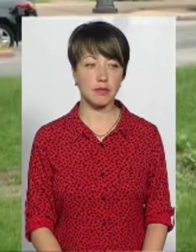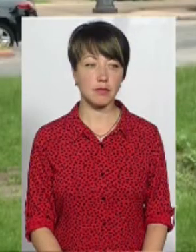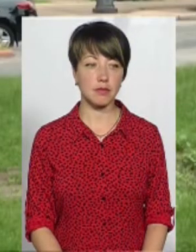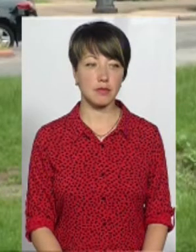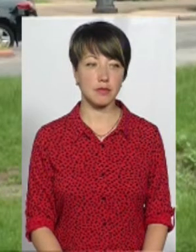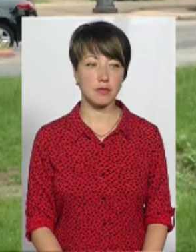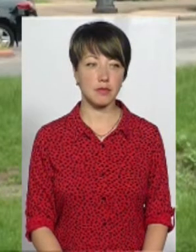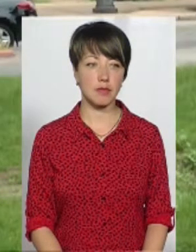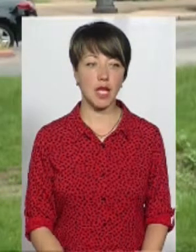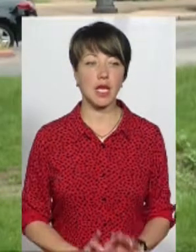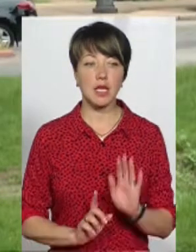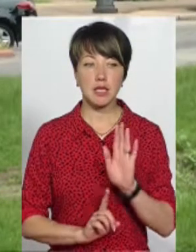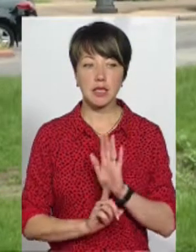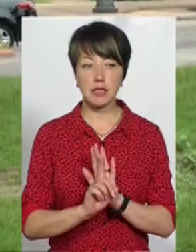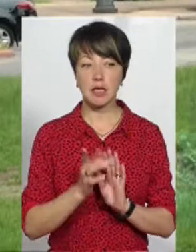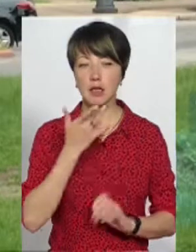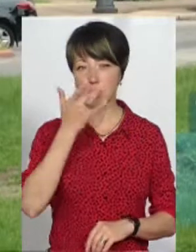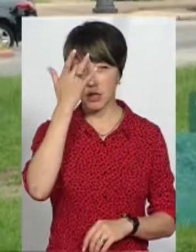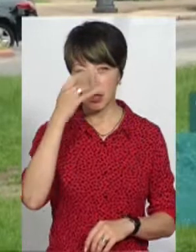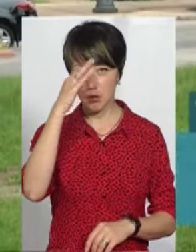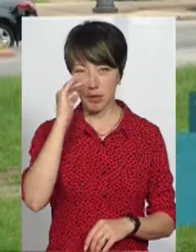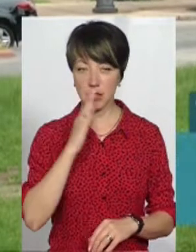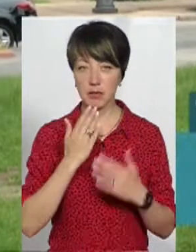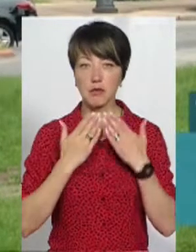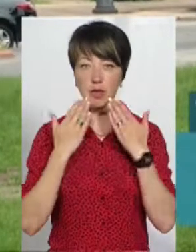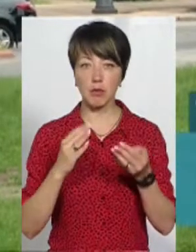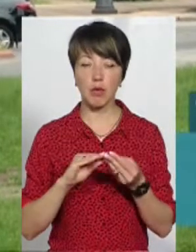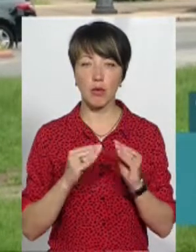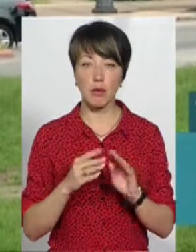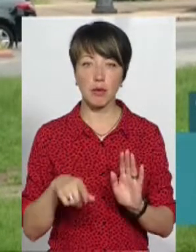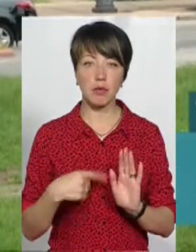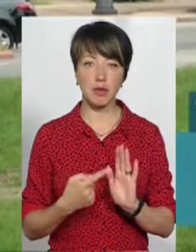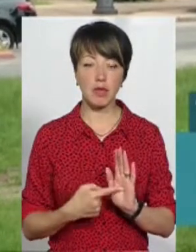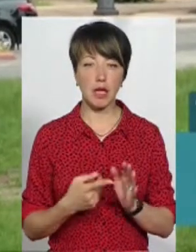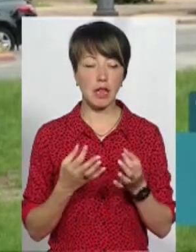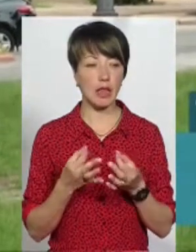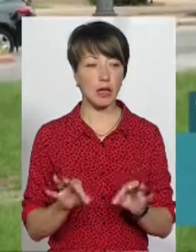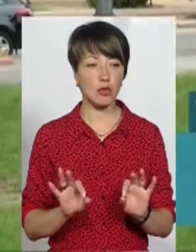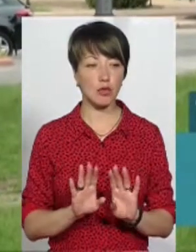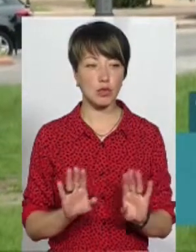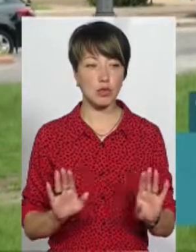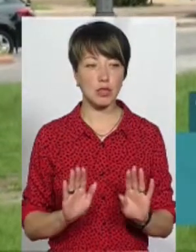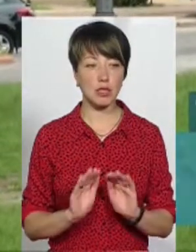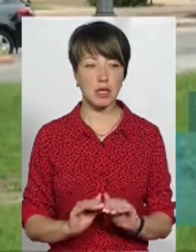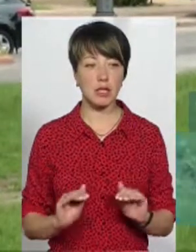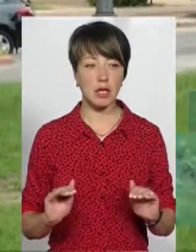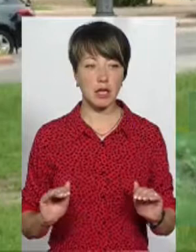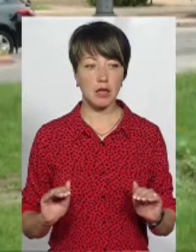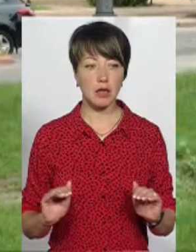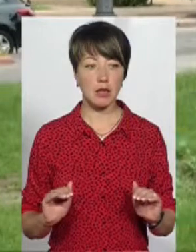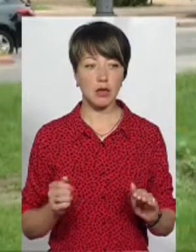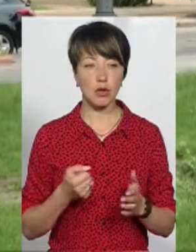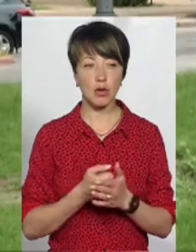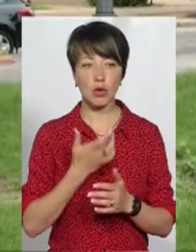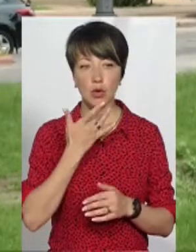З настанням літа все більше батьків звертаються з таким проблемним питанням, як недопущення дітей до